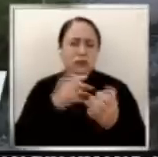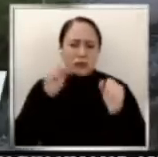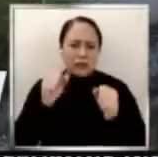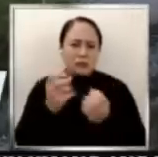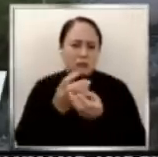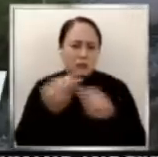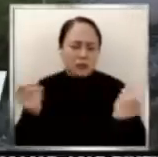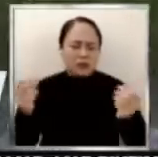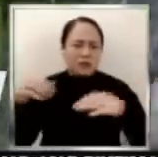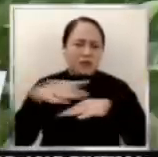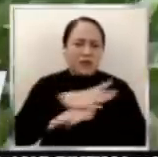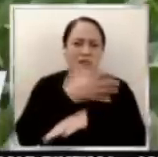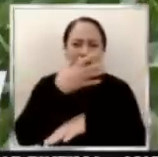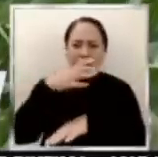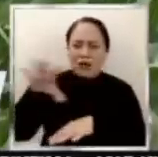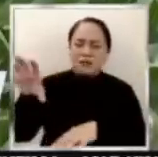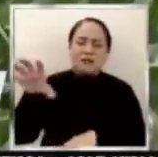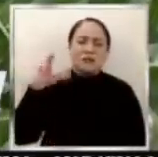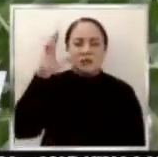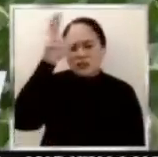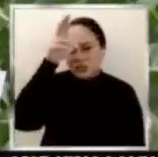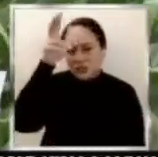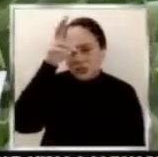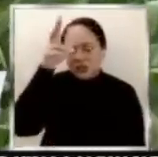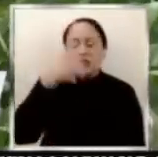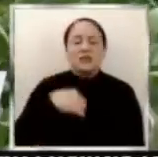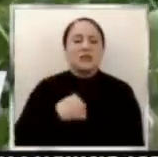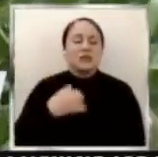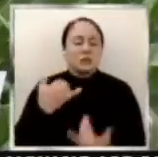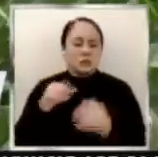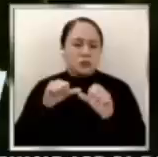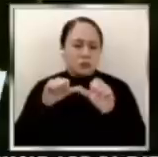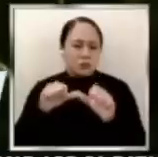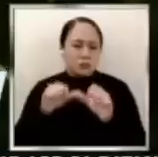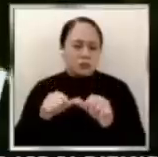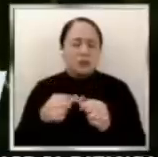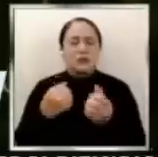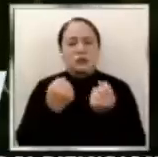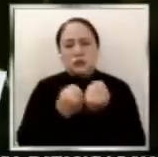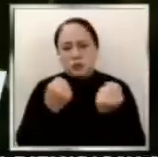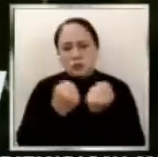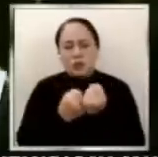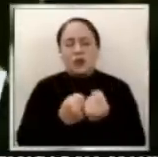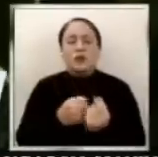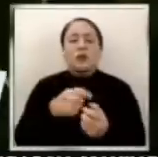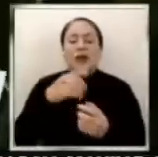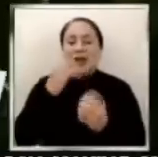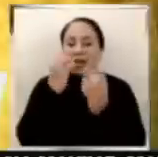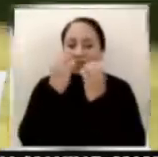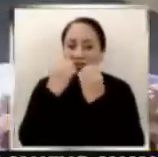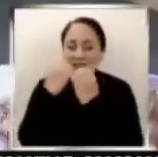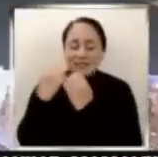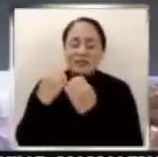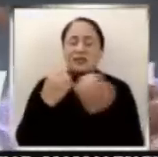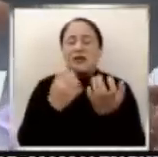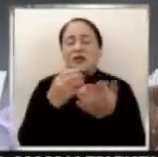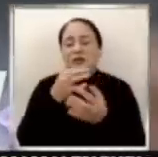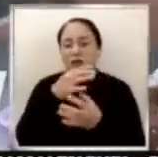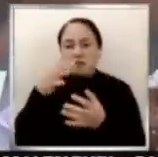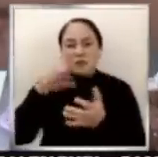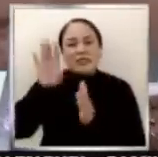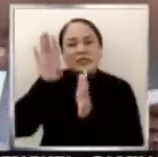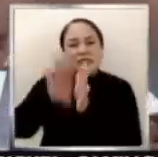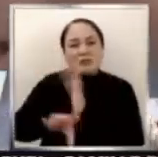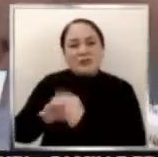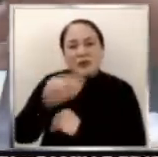init sa mga manukan. Patuloy rin daw ang pagbibigay ng subsidiya sa mga corn farmers para magmura ang patoka. At bilang